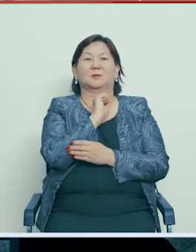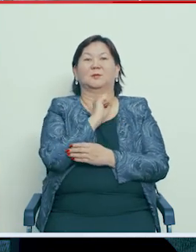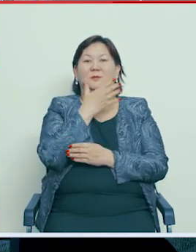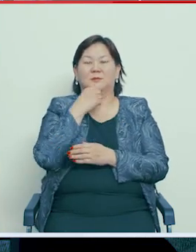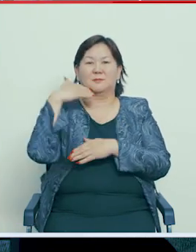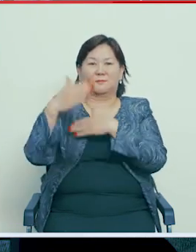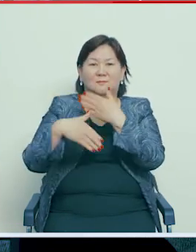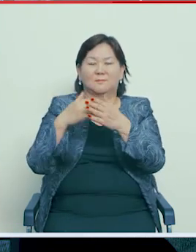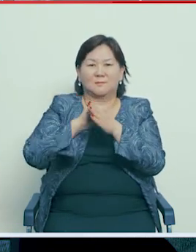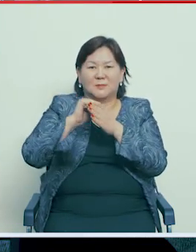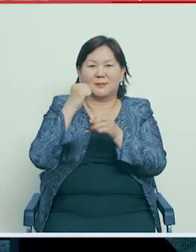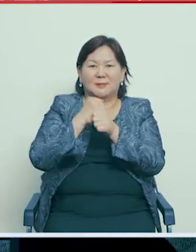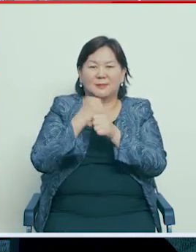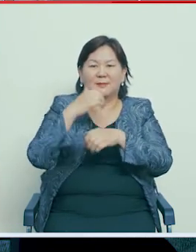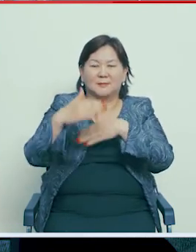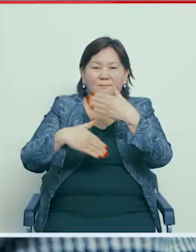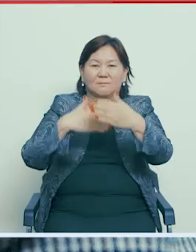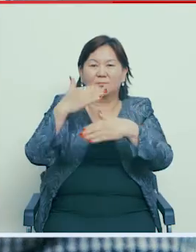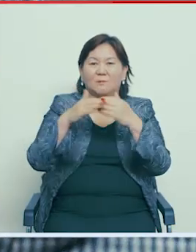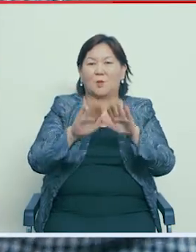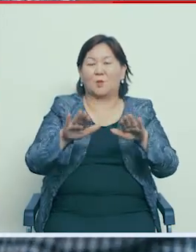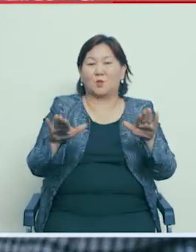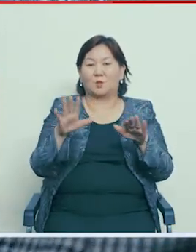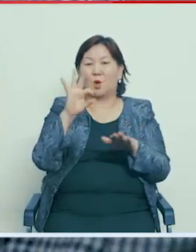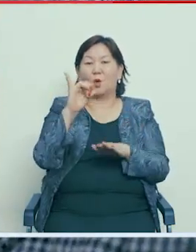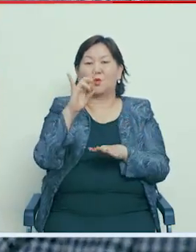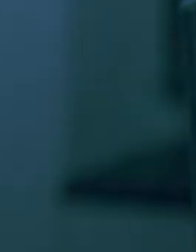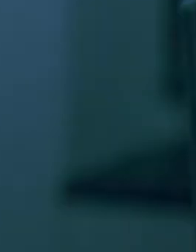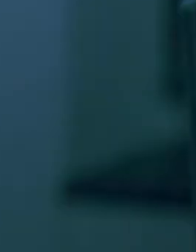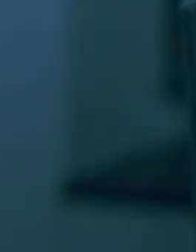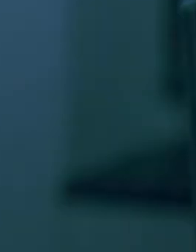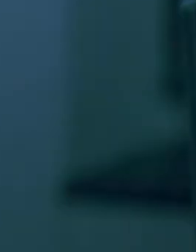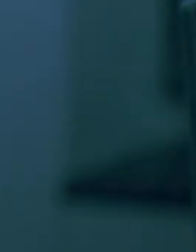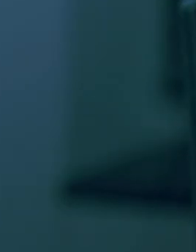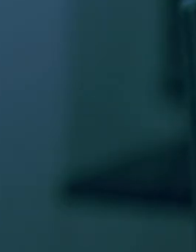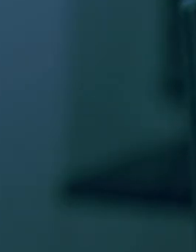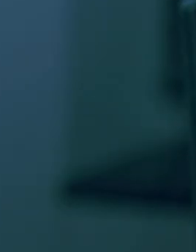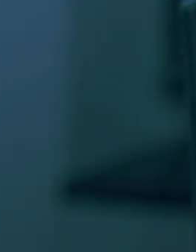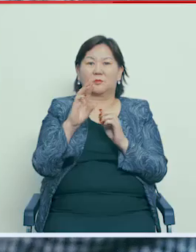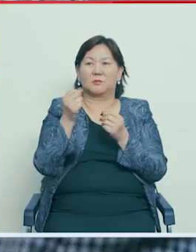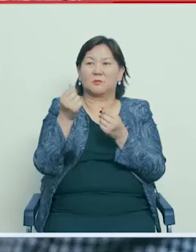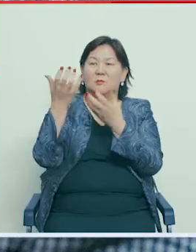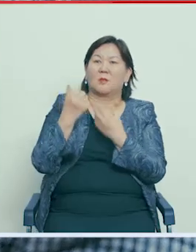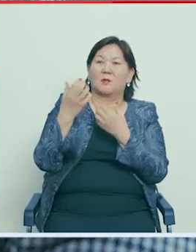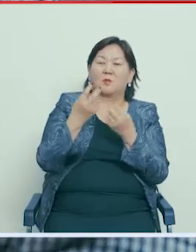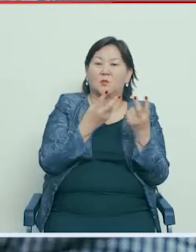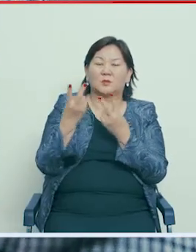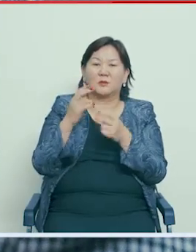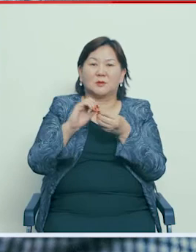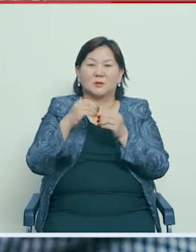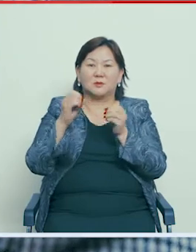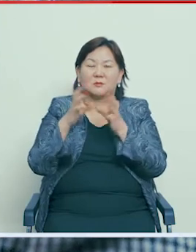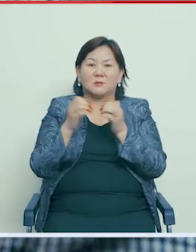зоригтойгоор одоо бас бэлтгэл ажиллаа хийгээд хүүхдүүдийн маань одоо оюуны бэрхшээлд очиж зүгээр шууд ингээд одоо мөнгө аваад үйлчлэгээ хийгээл юмаа